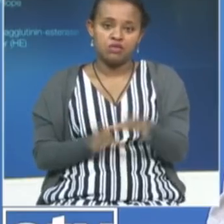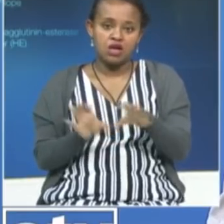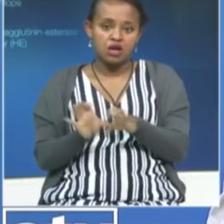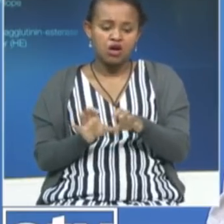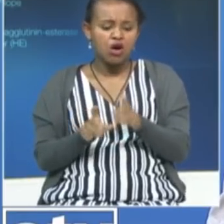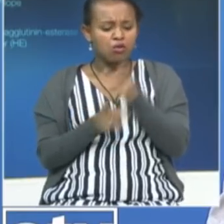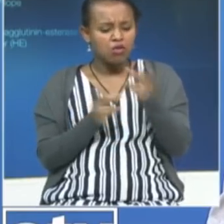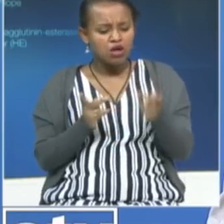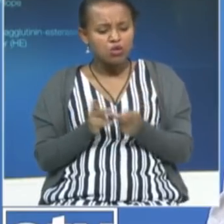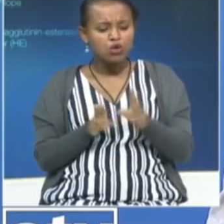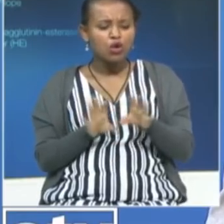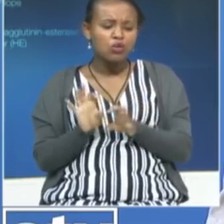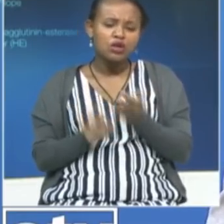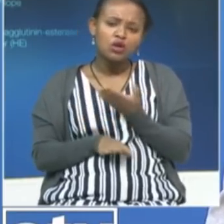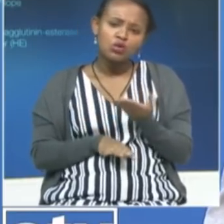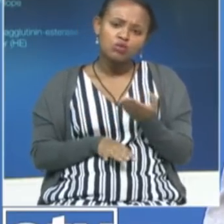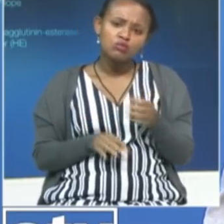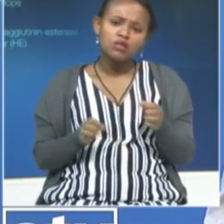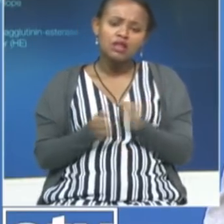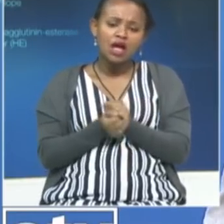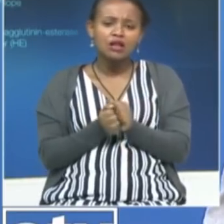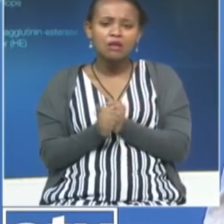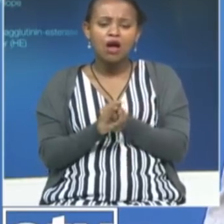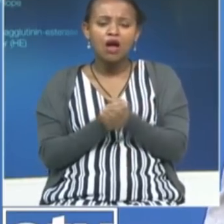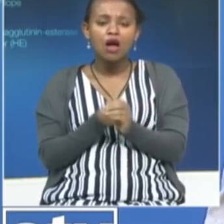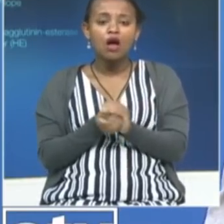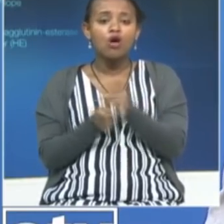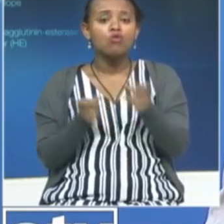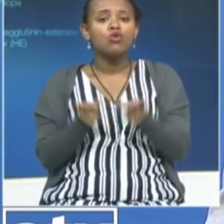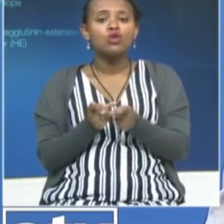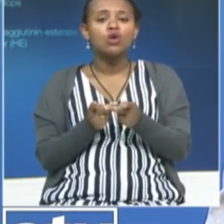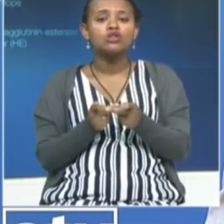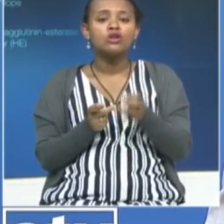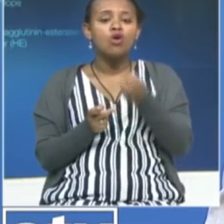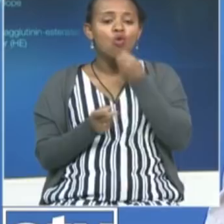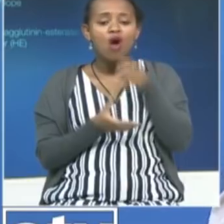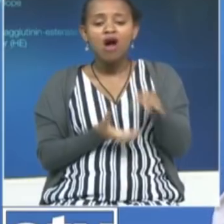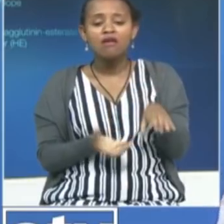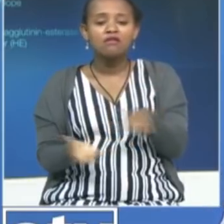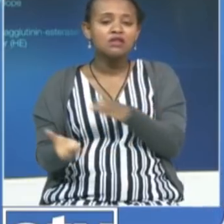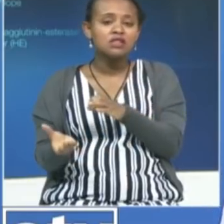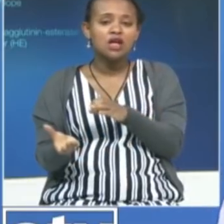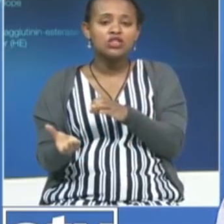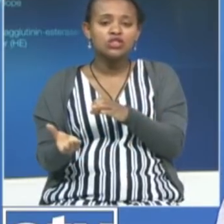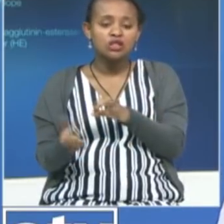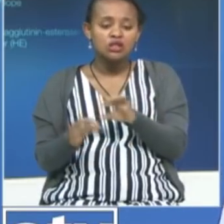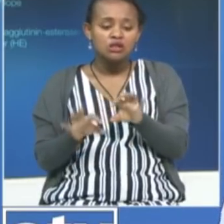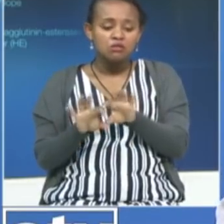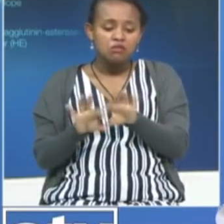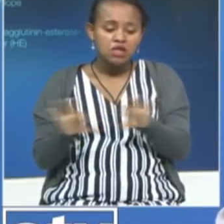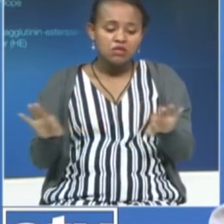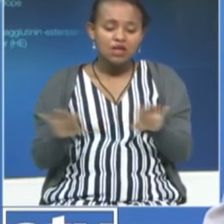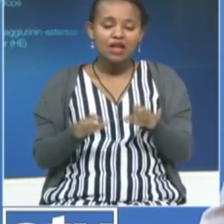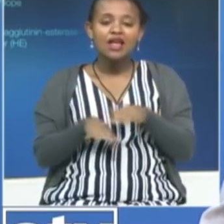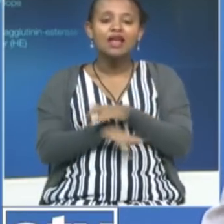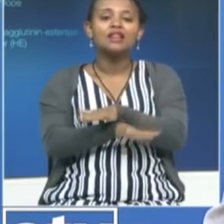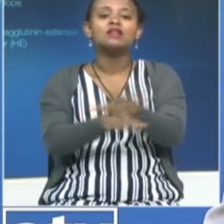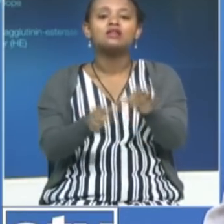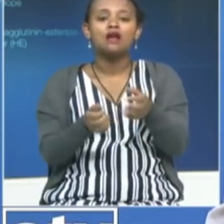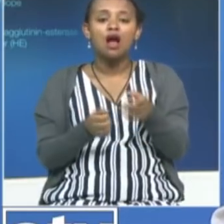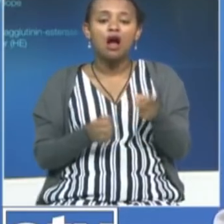በየቦታው የሚደረጉ እንትኖች የመታጠቢያ ቦታዎች ፍሳሹ ማስወገጃ መስመሮቹ በትክክል የተዘረጉ